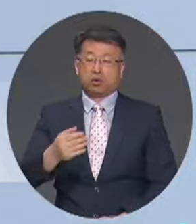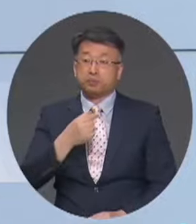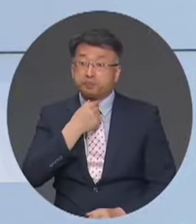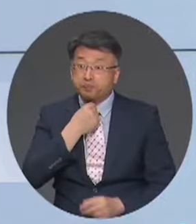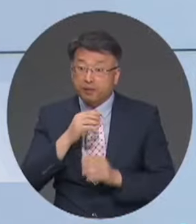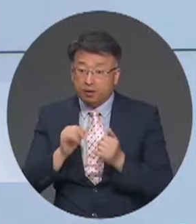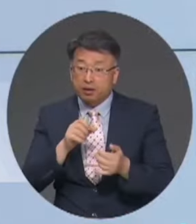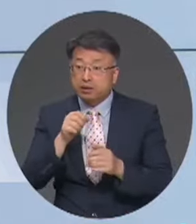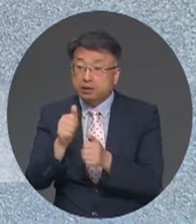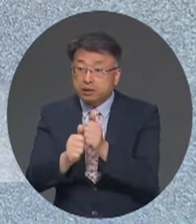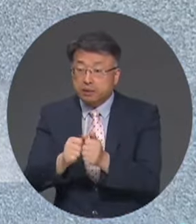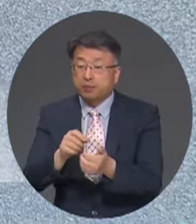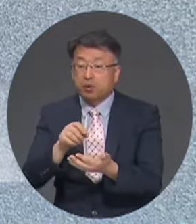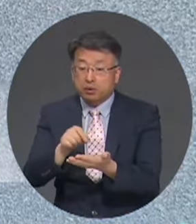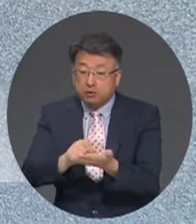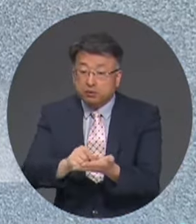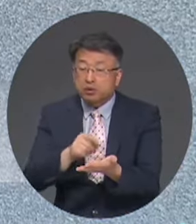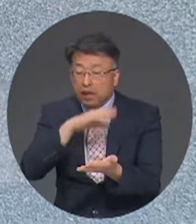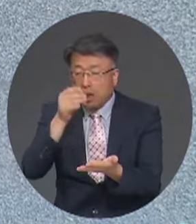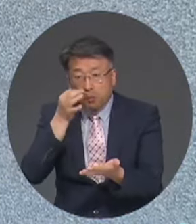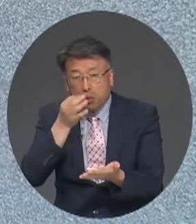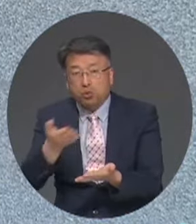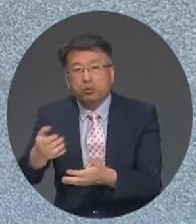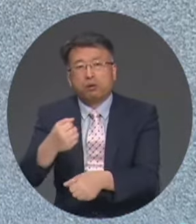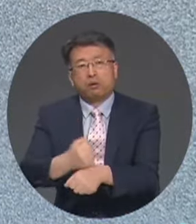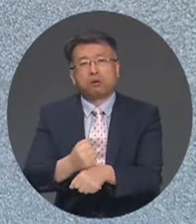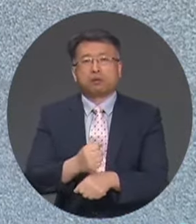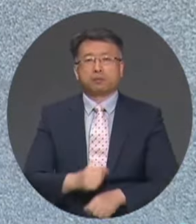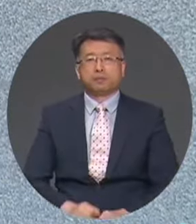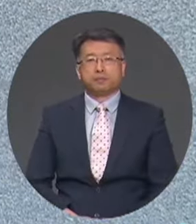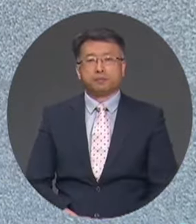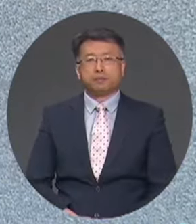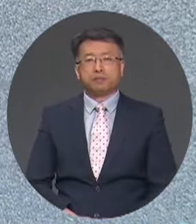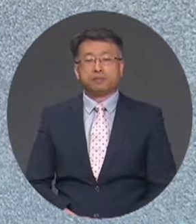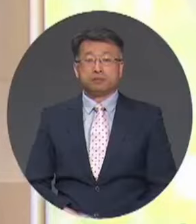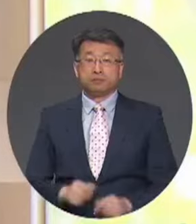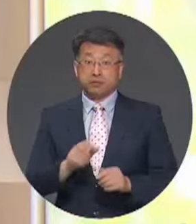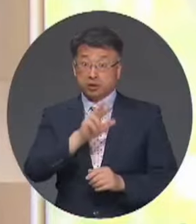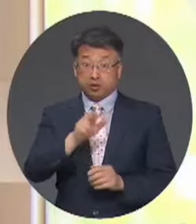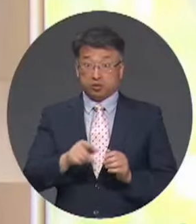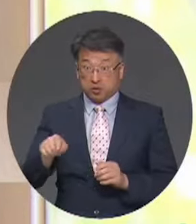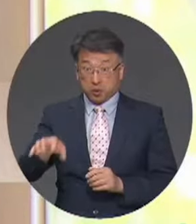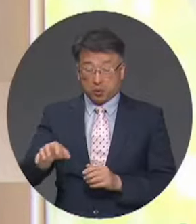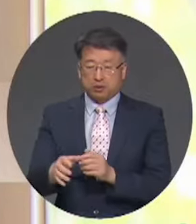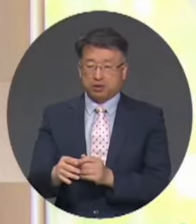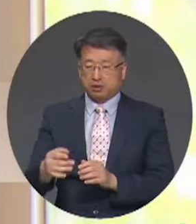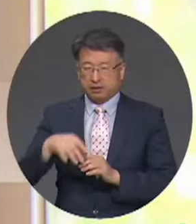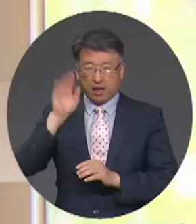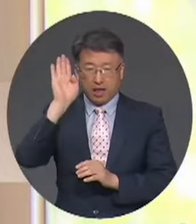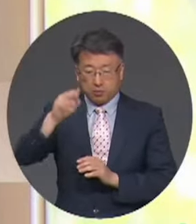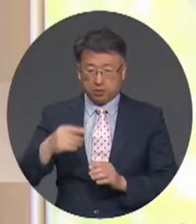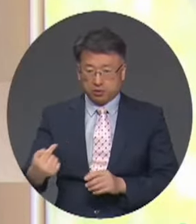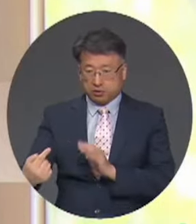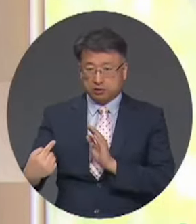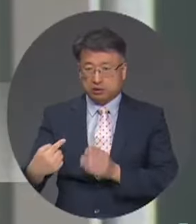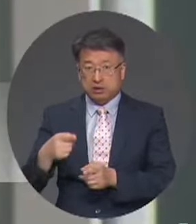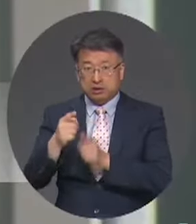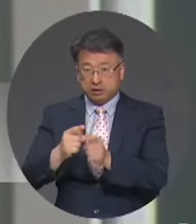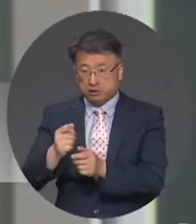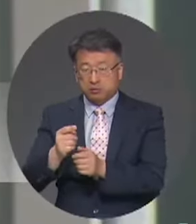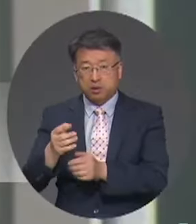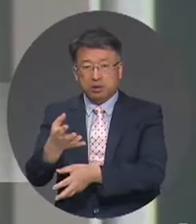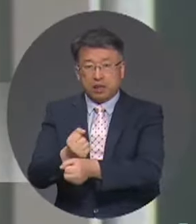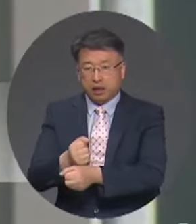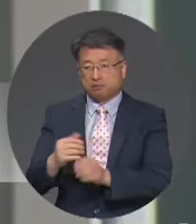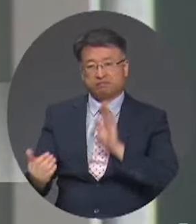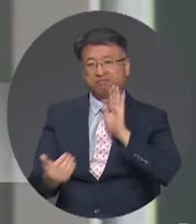응시자에 답안지와 시험 점수도 공개했습니다 진주시는이 업체에 대해 입찰제한 업체 등록과 기금액